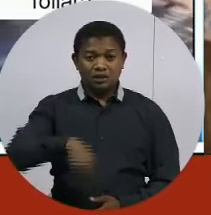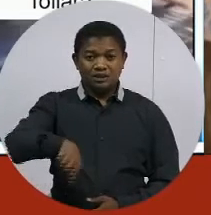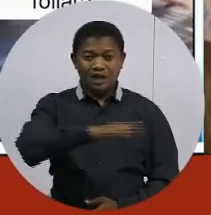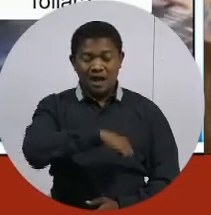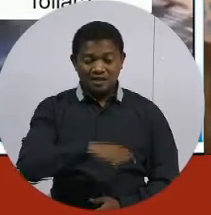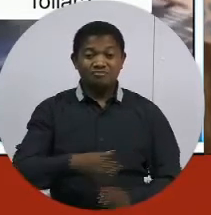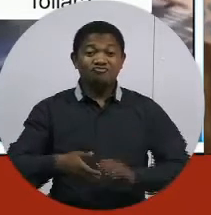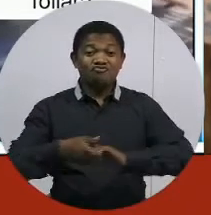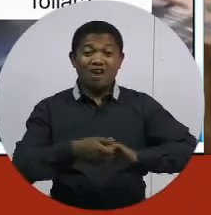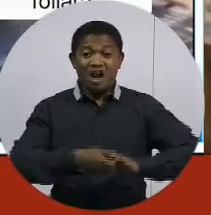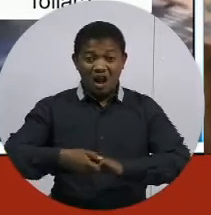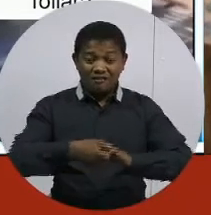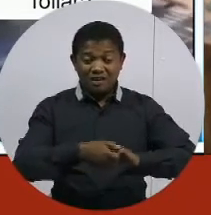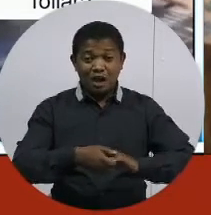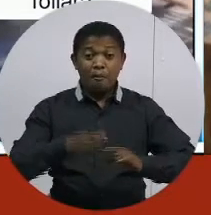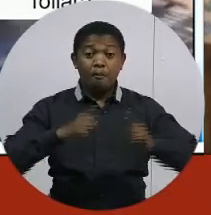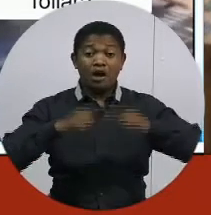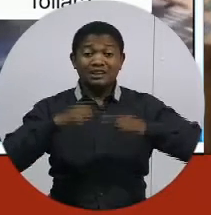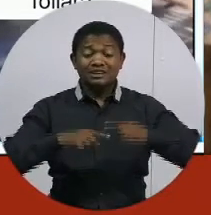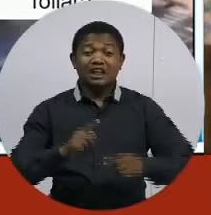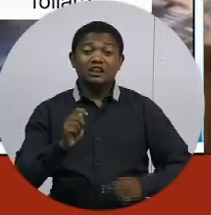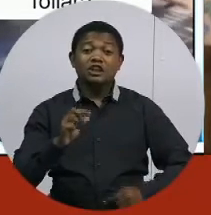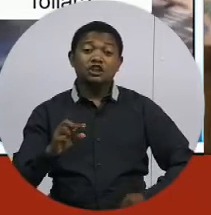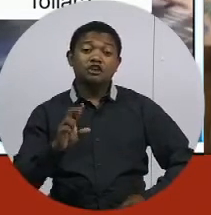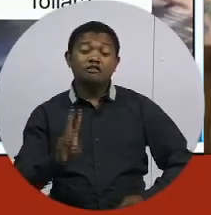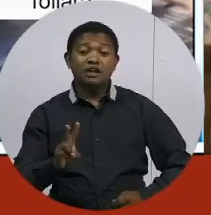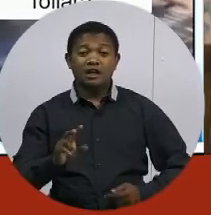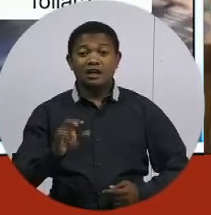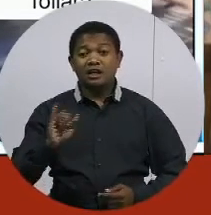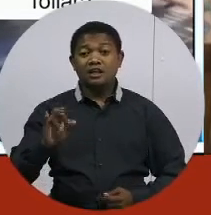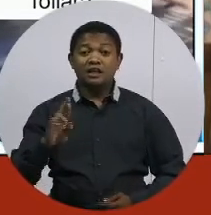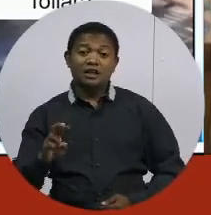politika TGV IRD eto Toliara